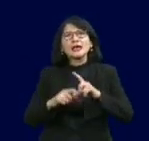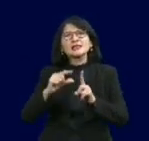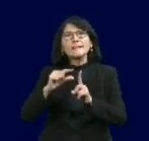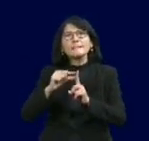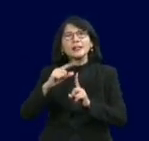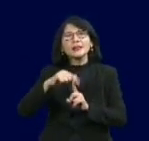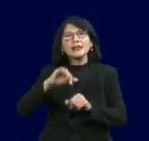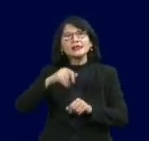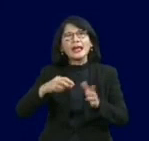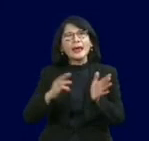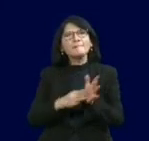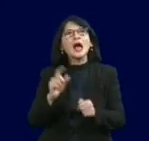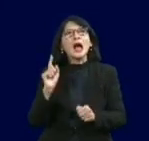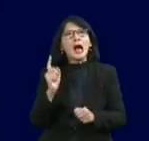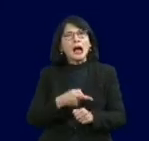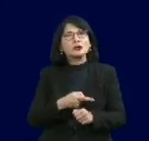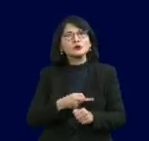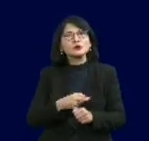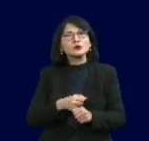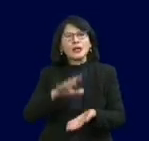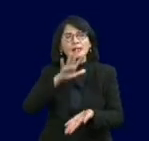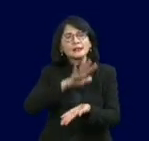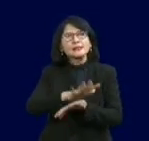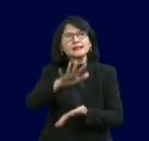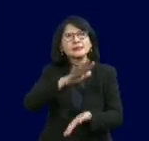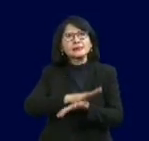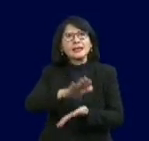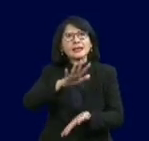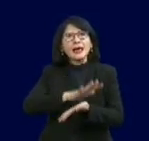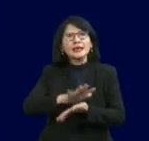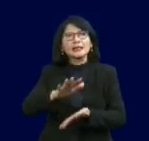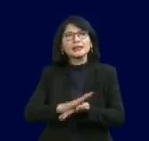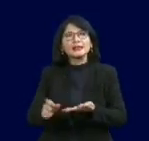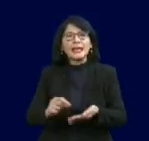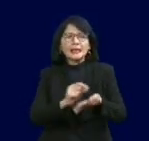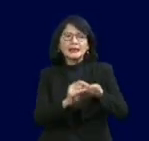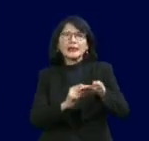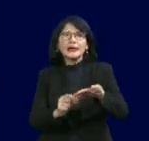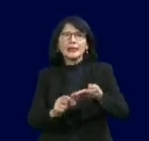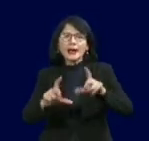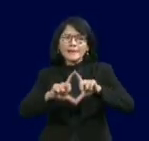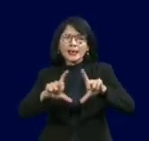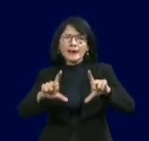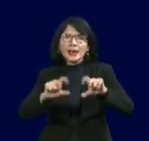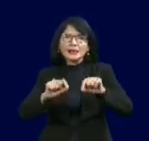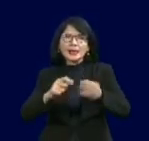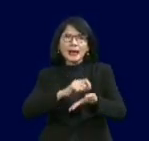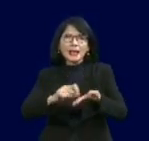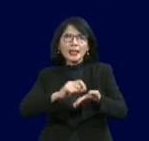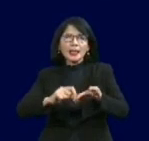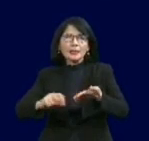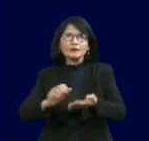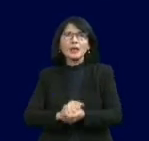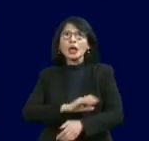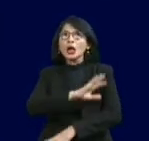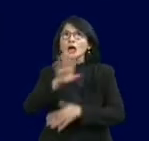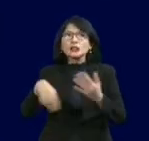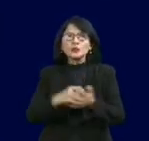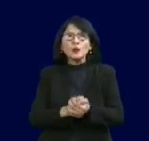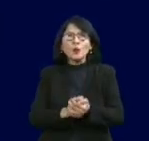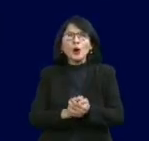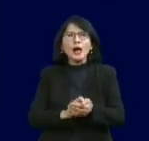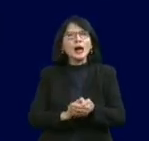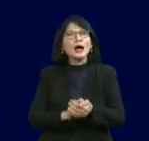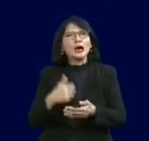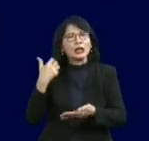SPTJM ini harus di-print dan ditandatangani dengan materai. Ya, jadi semua kebutuhan di luar KTP